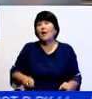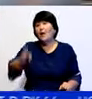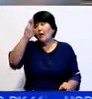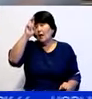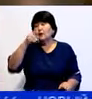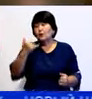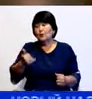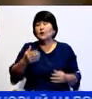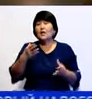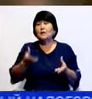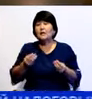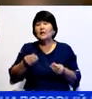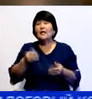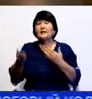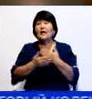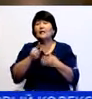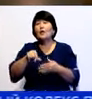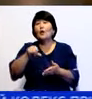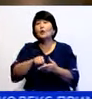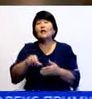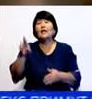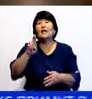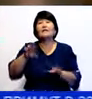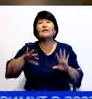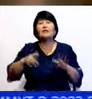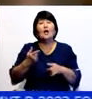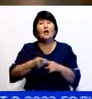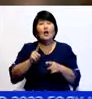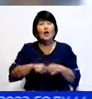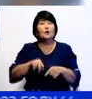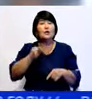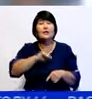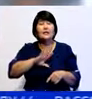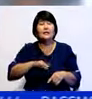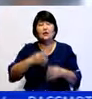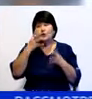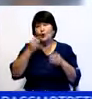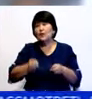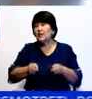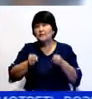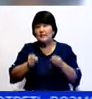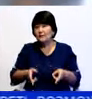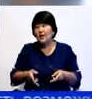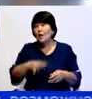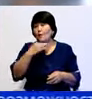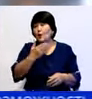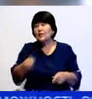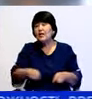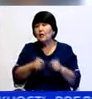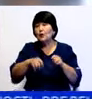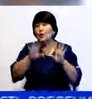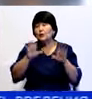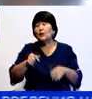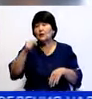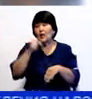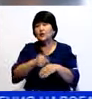Государство уже смягчило наказание для тех участников январских событий, которые не совершили серьезных преступлений. Многие из нарушителей закона